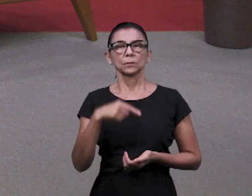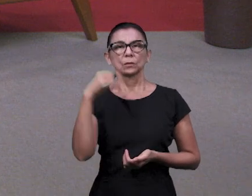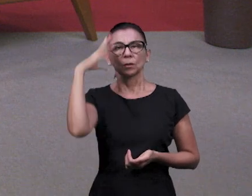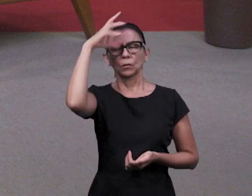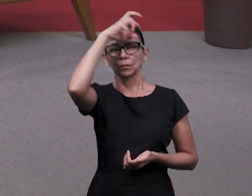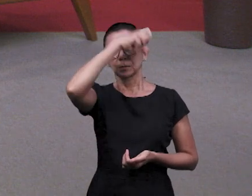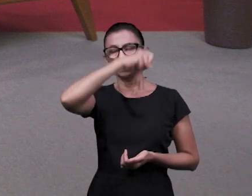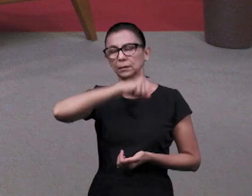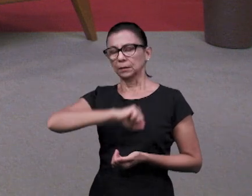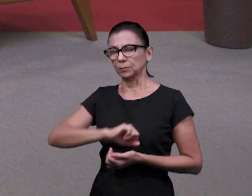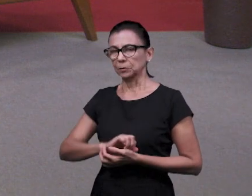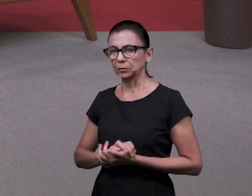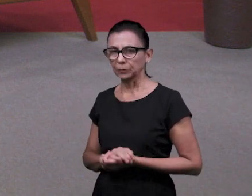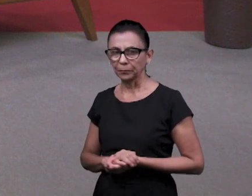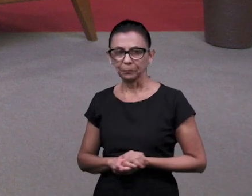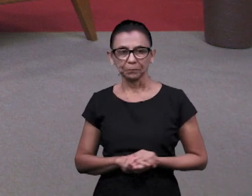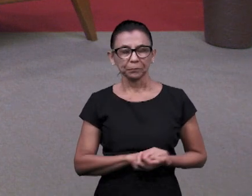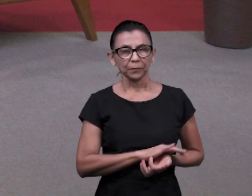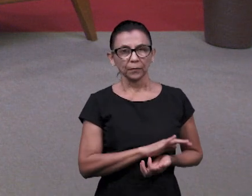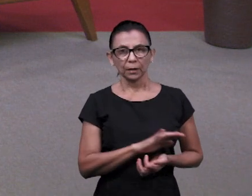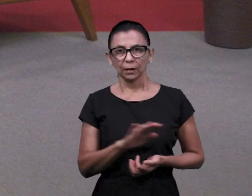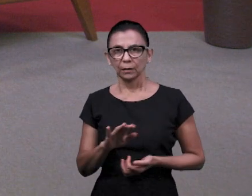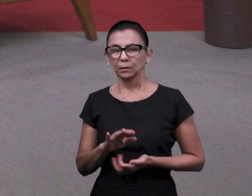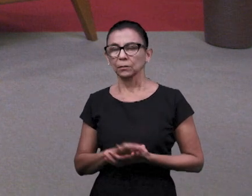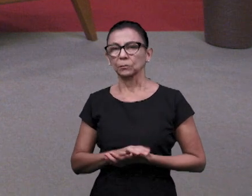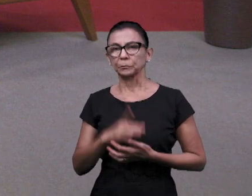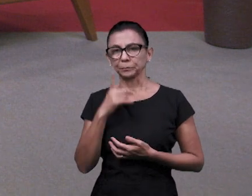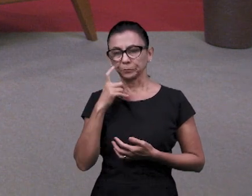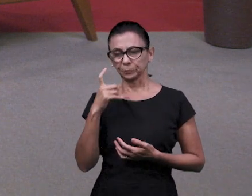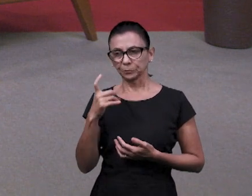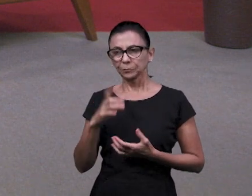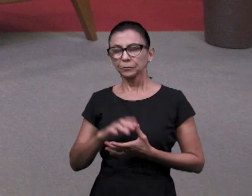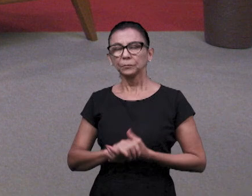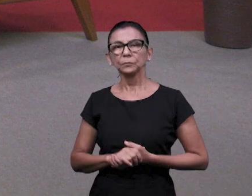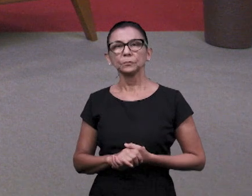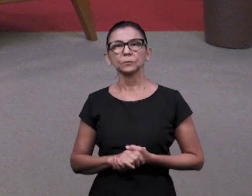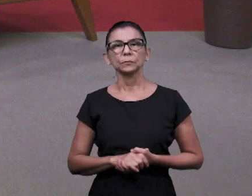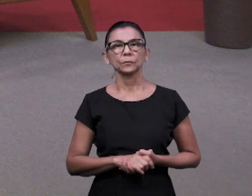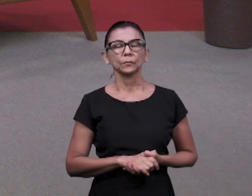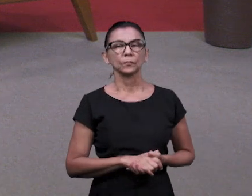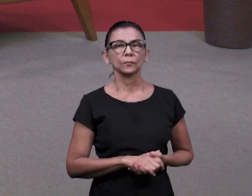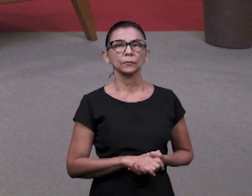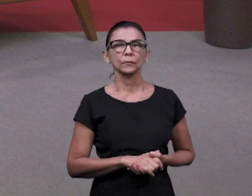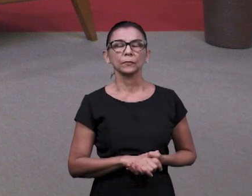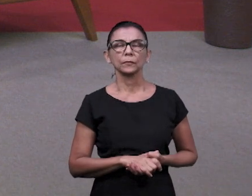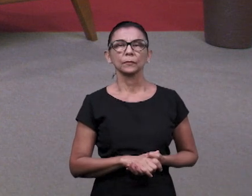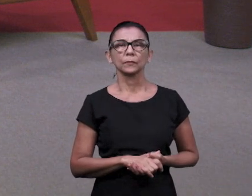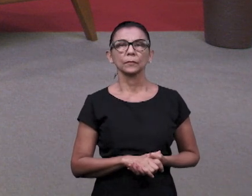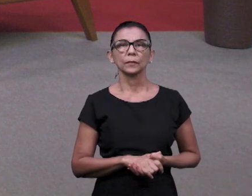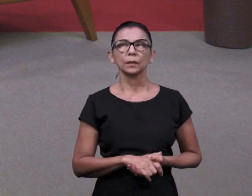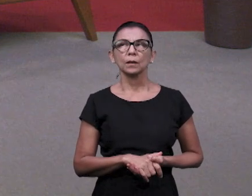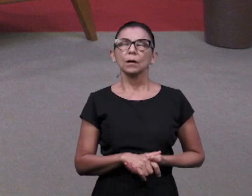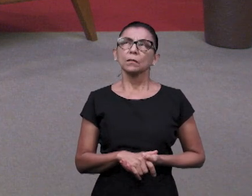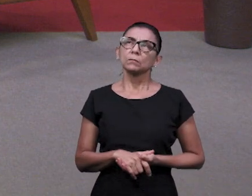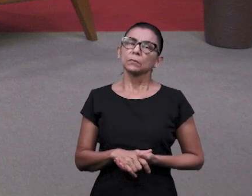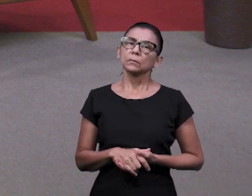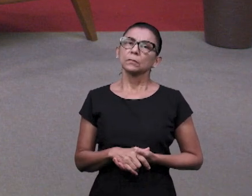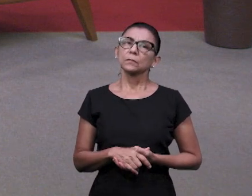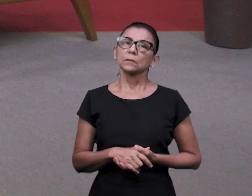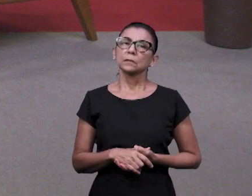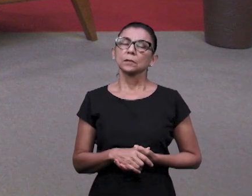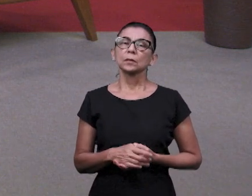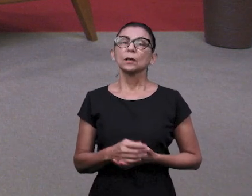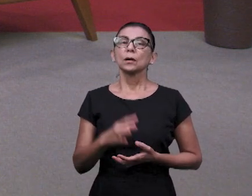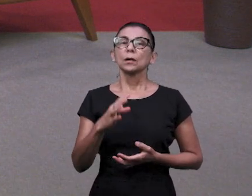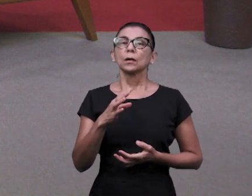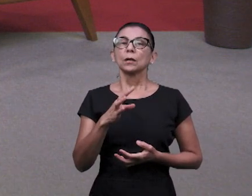fait comprendre. Alors, c'est intéressant. L'homme, il ne peut connaître le pouvoir de Dieu